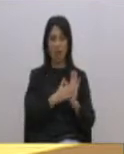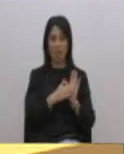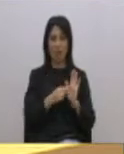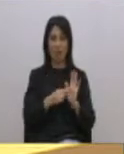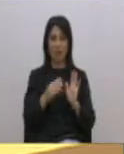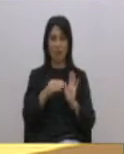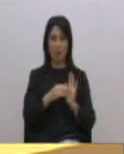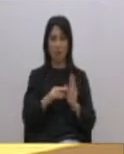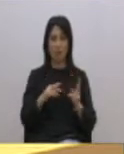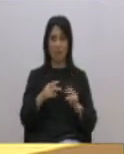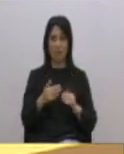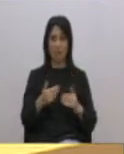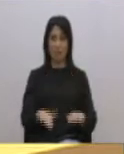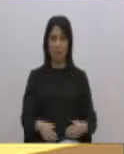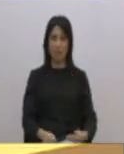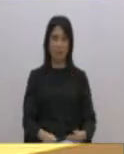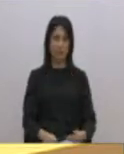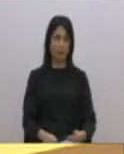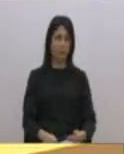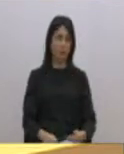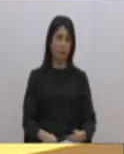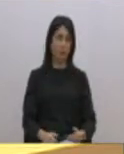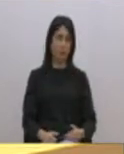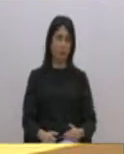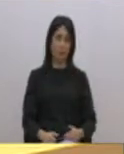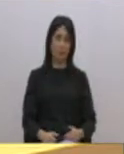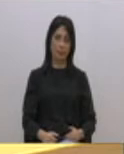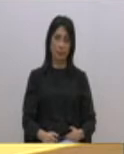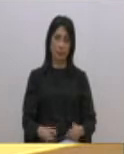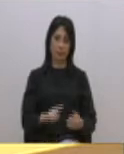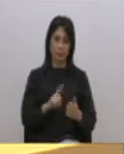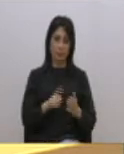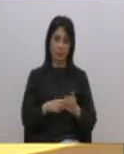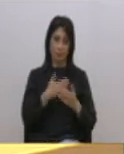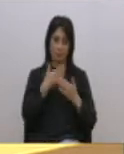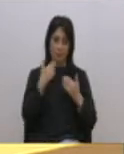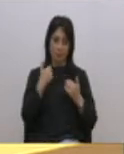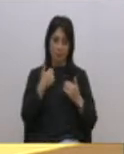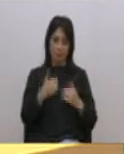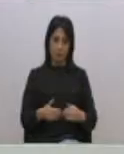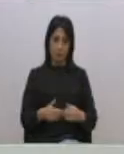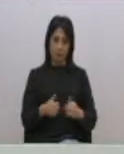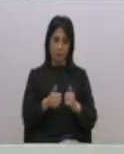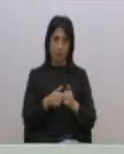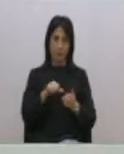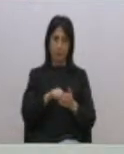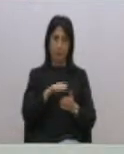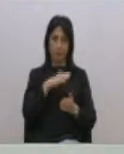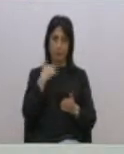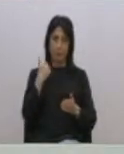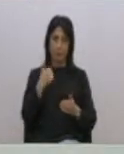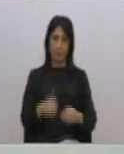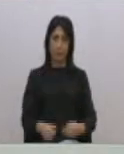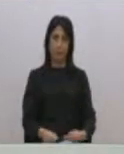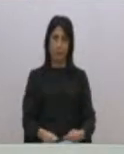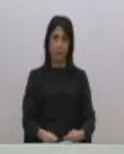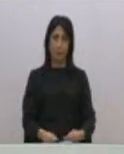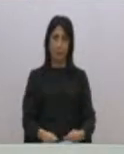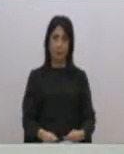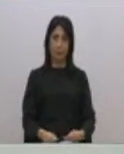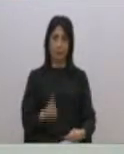შევიდა შესაბამისი ცვლილებები. Მადლობთ, კითხვები არ არის, თანაუსენებელს არ სურს